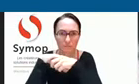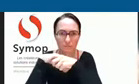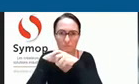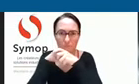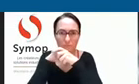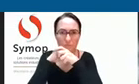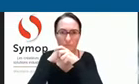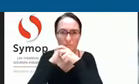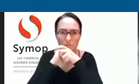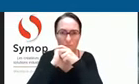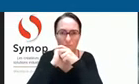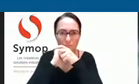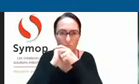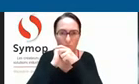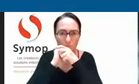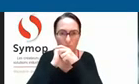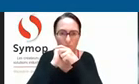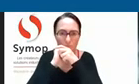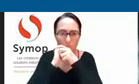dire que je ne maîtrise pas